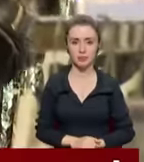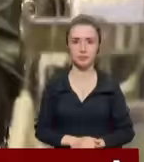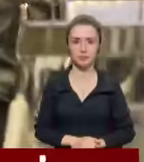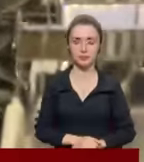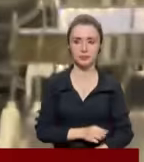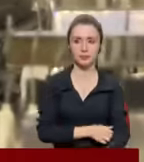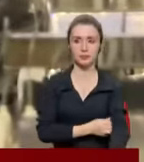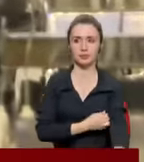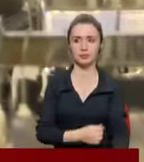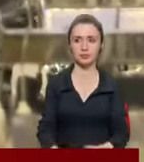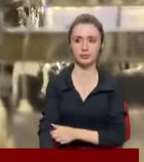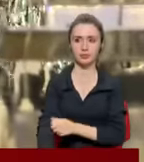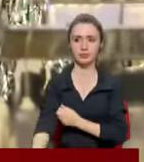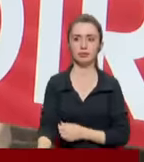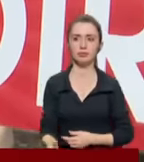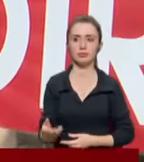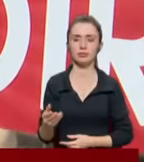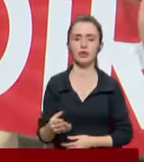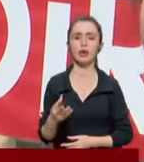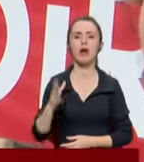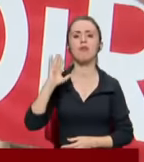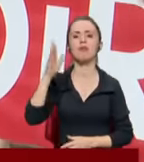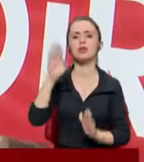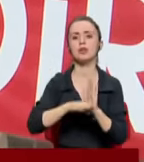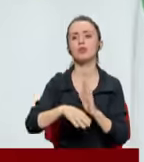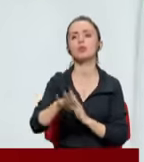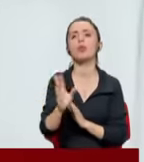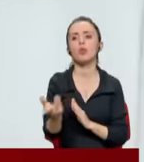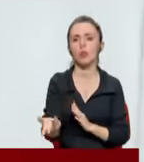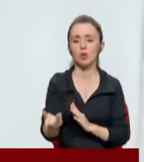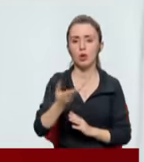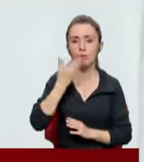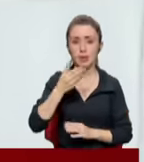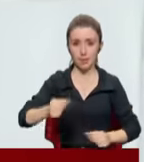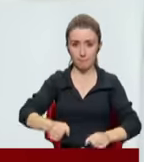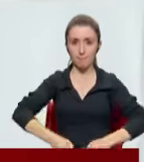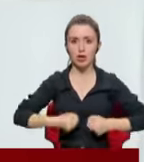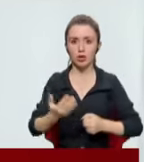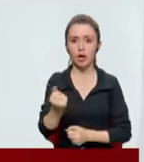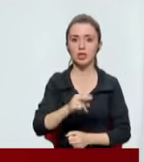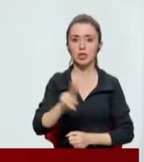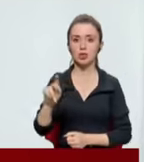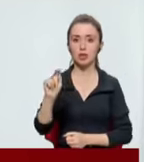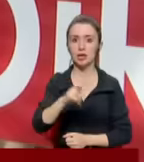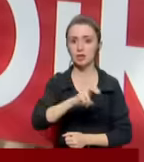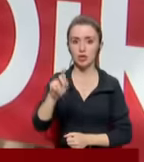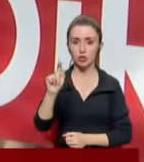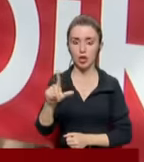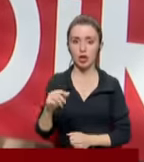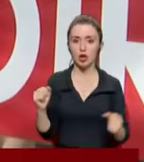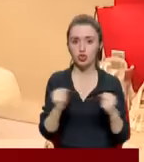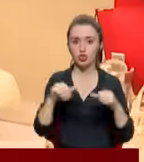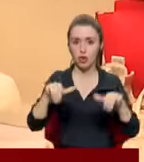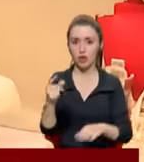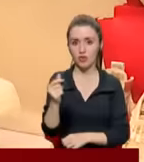başladı öyle bahsettikleri kadar çok da indirim yok yani mesela bir pantolon alıyorsun 700 L 800 L kışın da